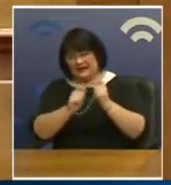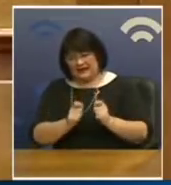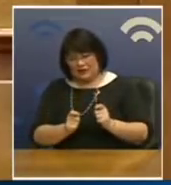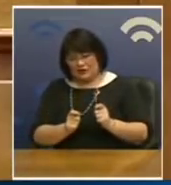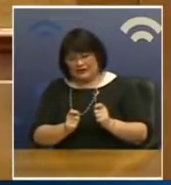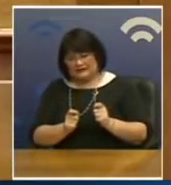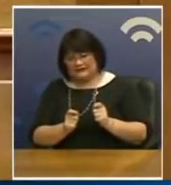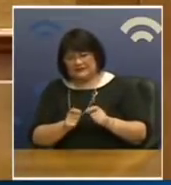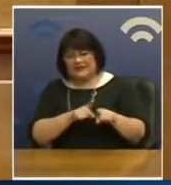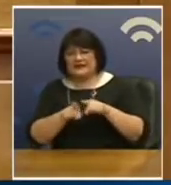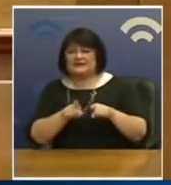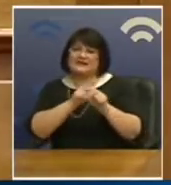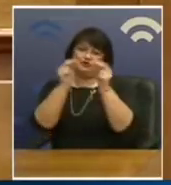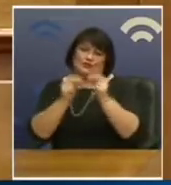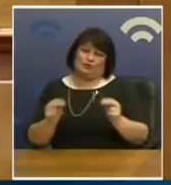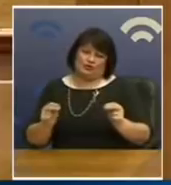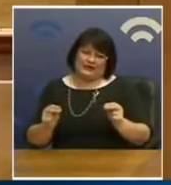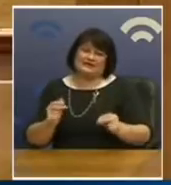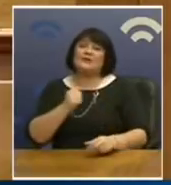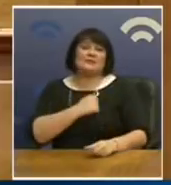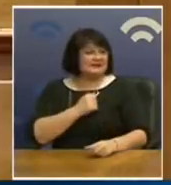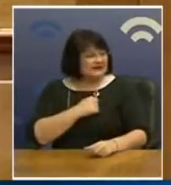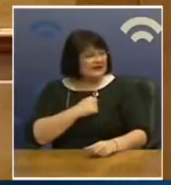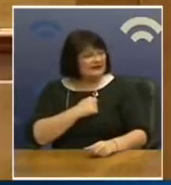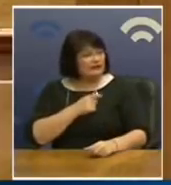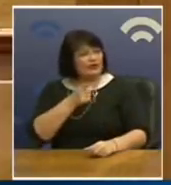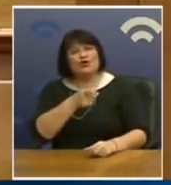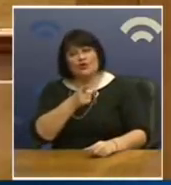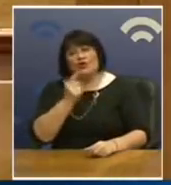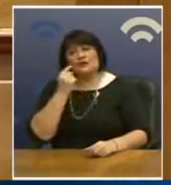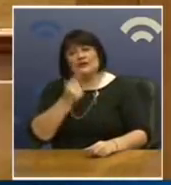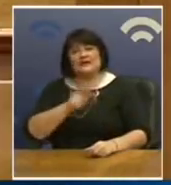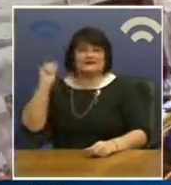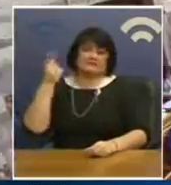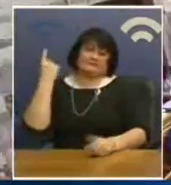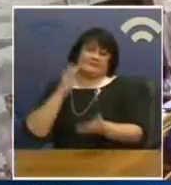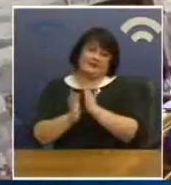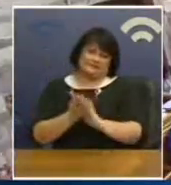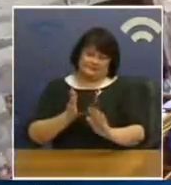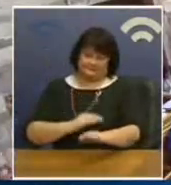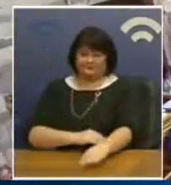ανεξαρτήτως αποτελέσματος, πιστεύω ότι ήδη σας έχει καταδικάσει. Σας ευχαριστώ.